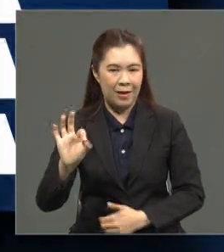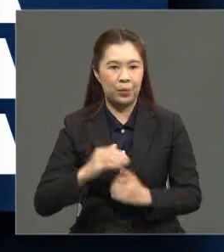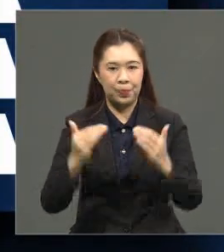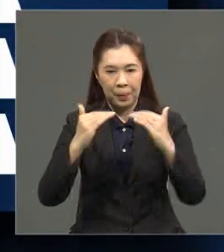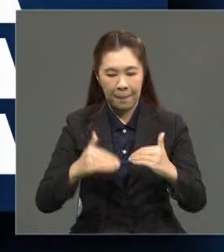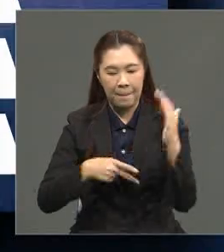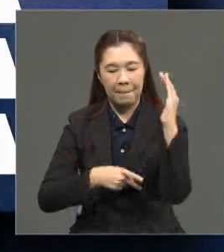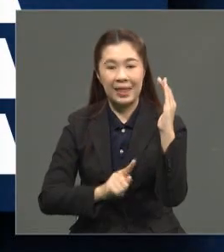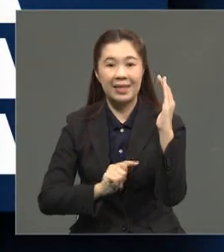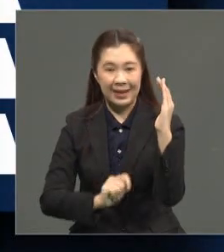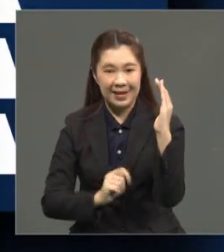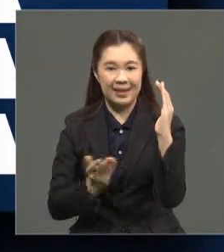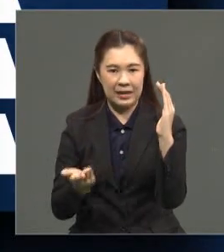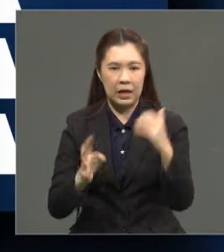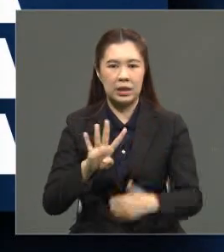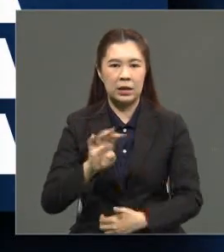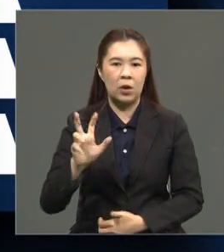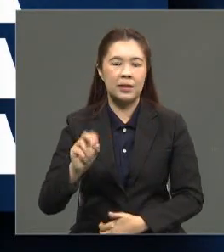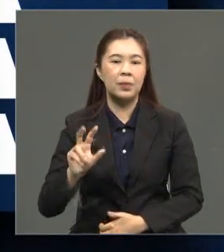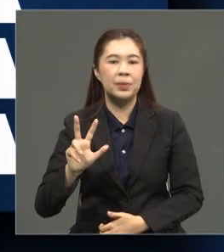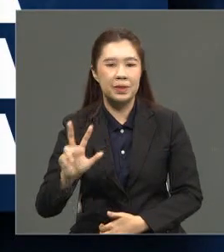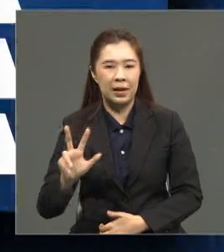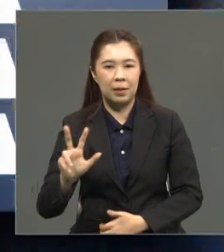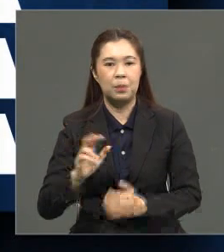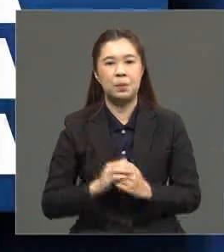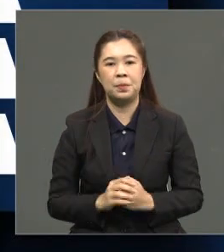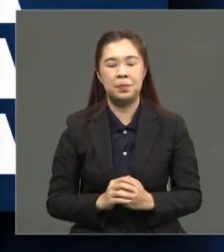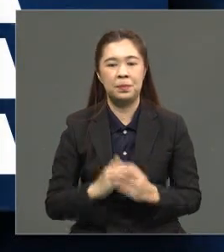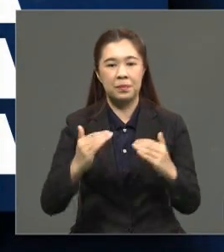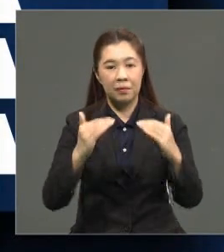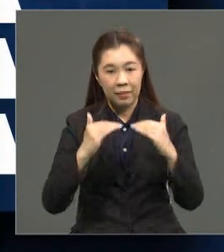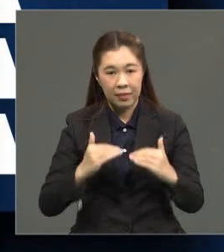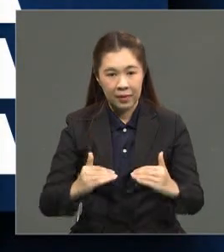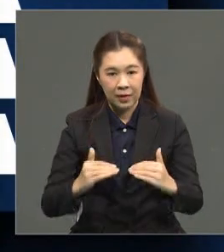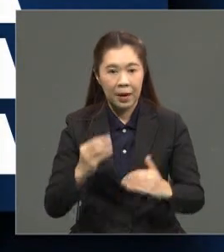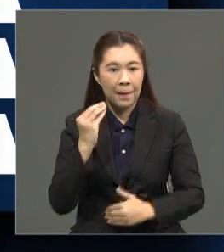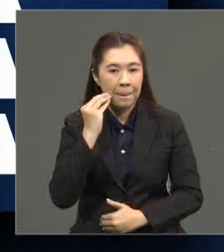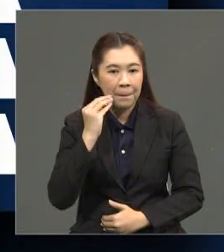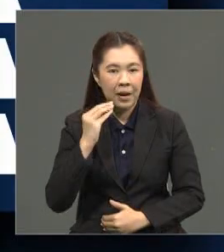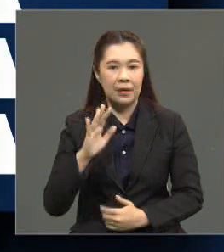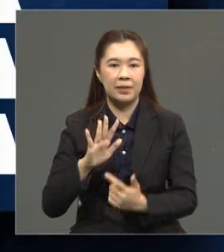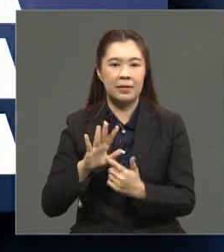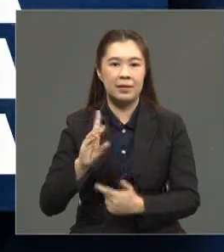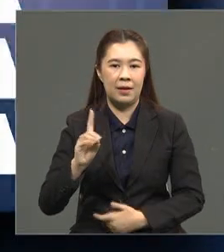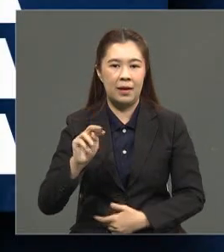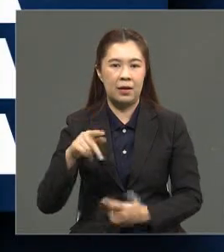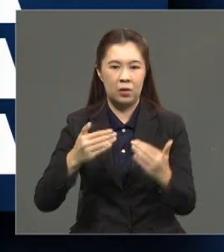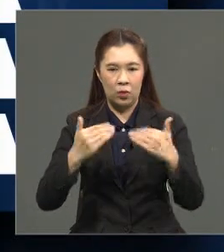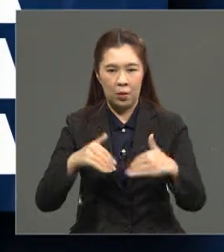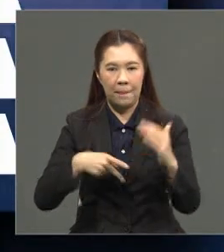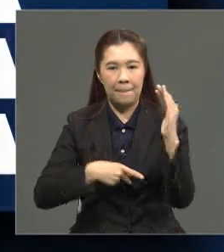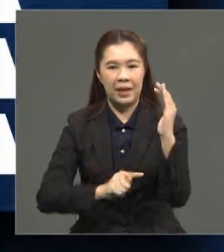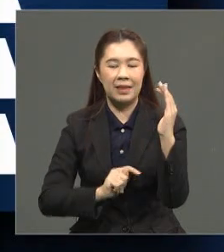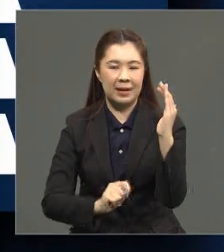อำเภอหนองจิกจังหวัดปัตตานี 433มลมสถานีบ้านบือจะอำเภอทุ่งยาแดงจังหวัดปัตตานีค่ะ